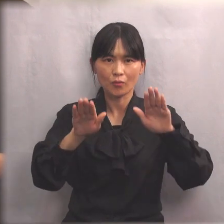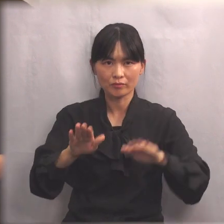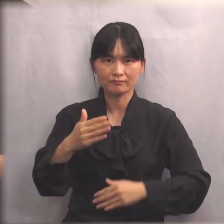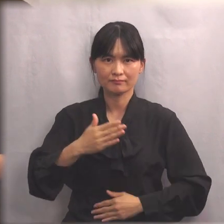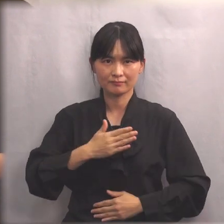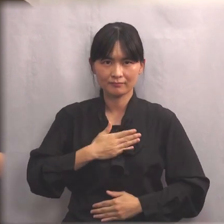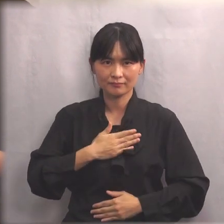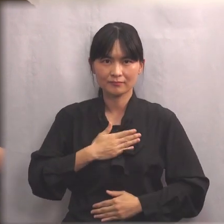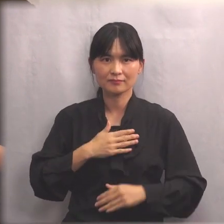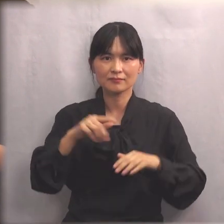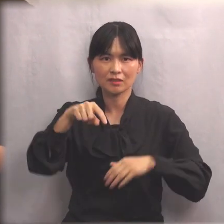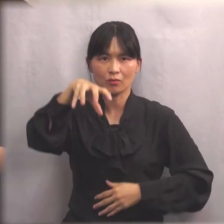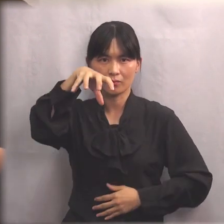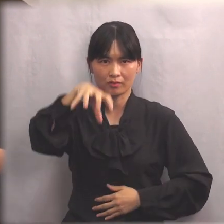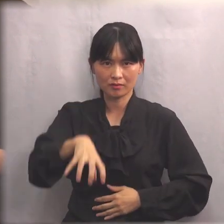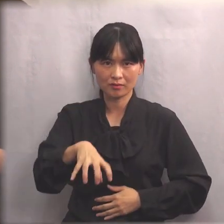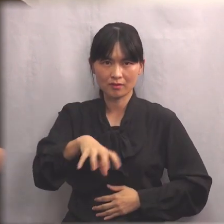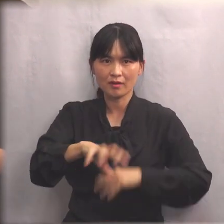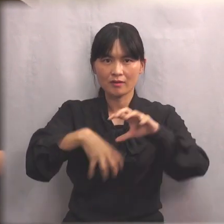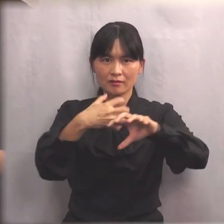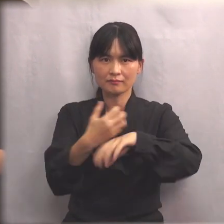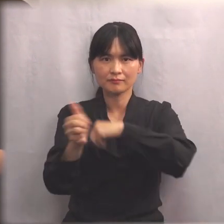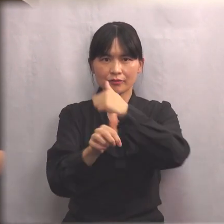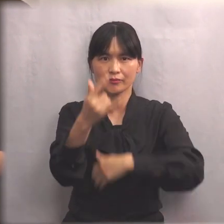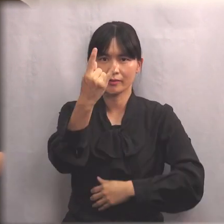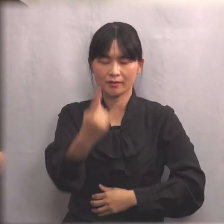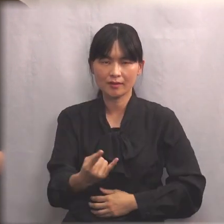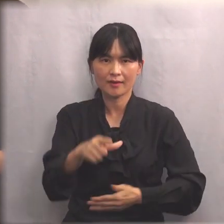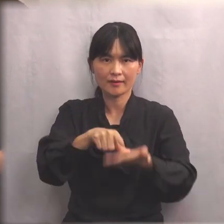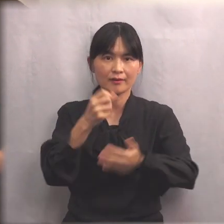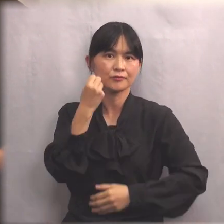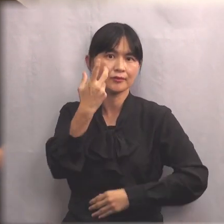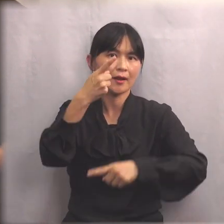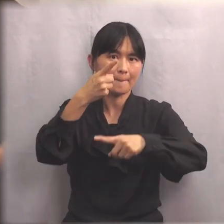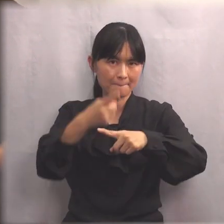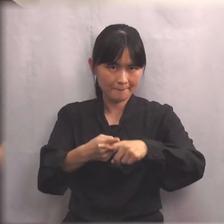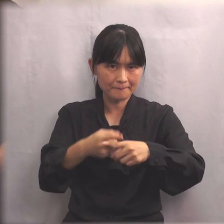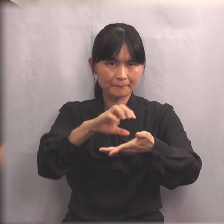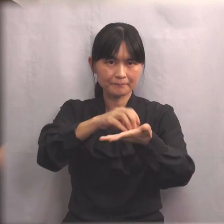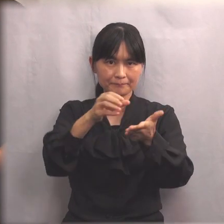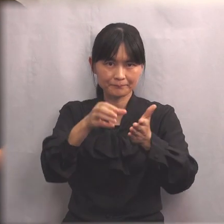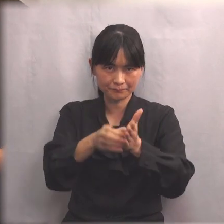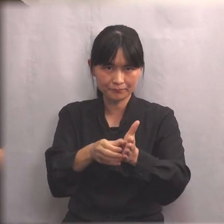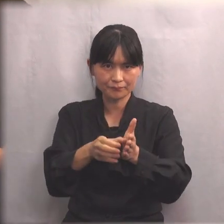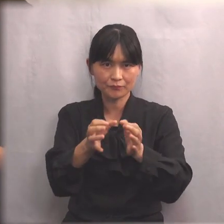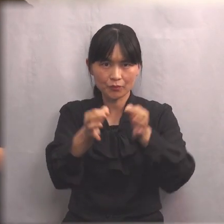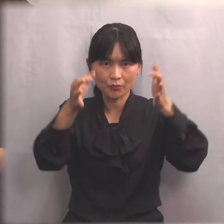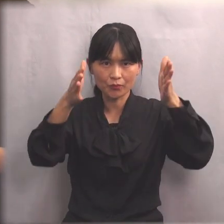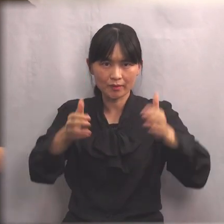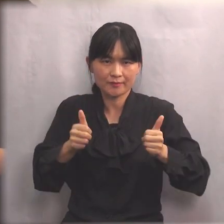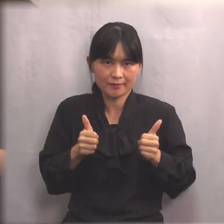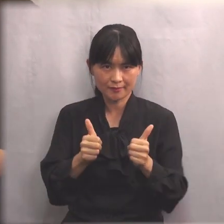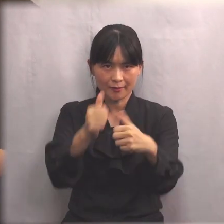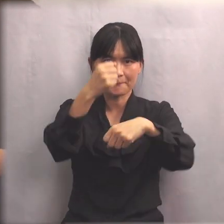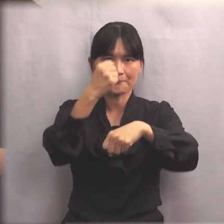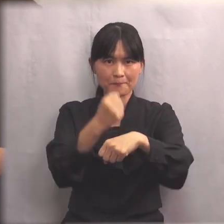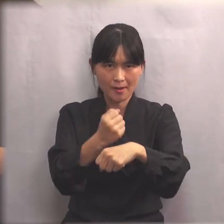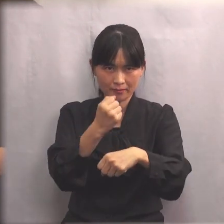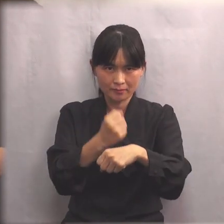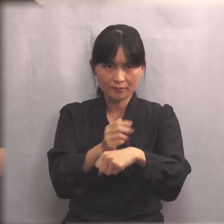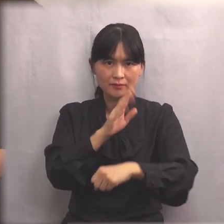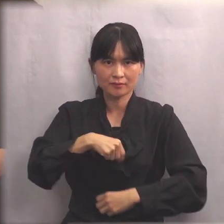이 자리에서 정의당 혁신위원회가 약 2달 반 동안의 기간 동안 열심히